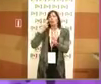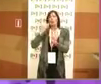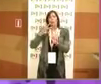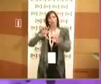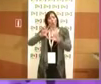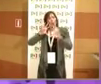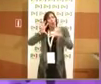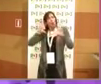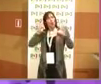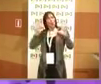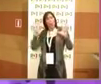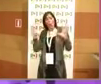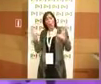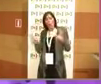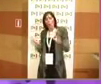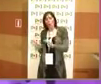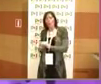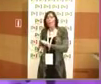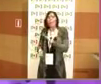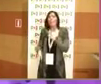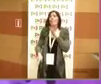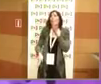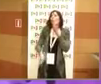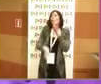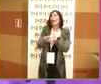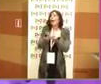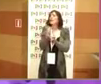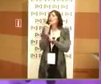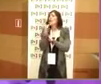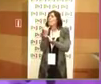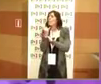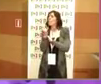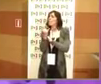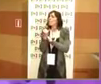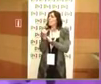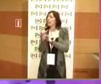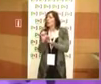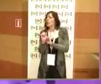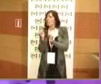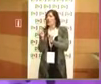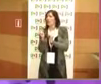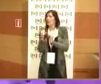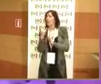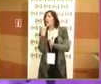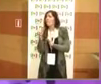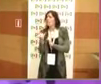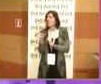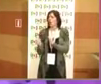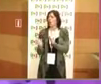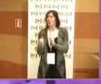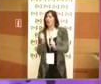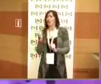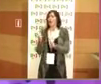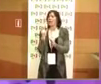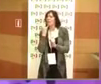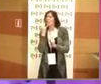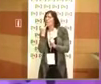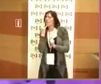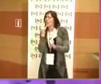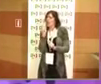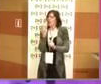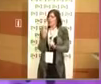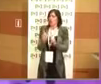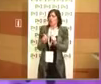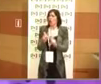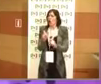è partito da apparentemente piccole fratture, piccoli gesti, piccoli soprusi, che non